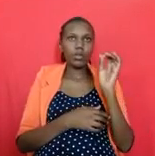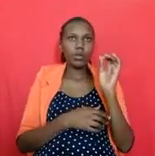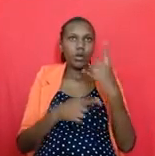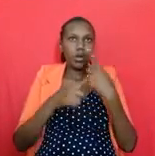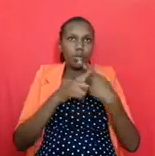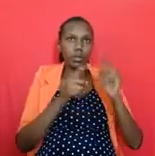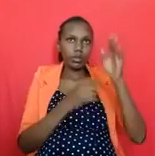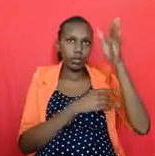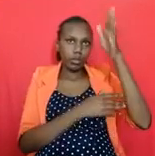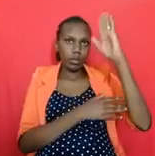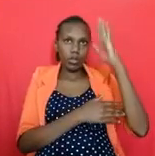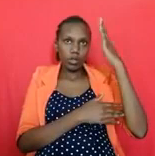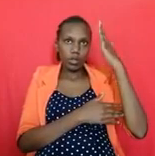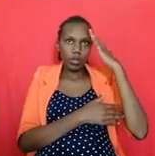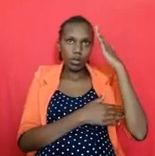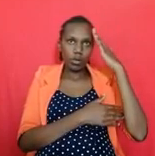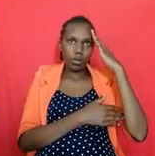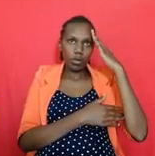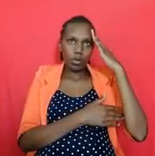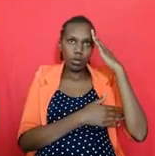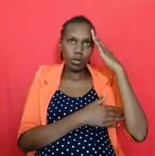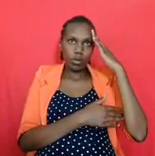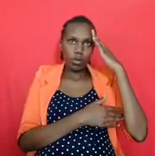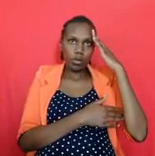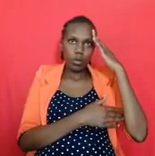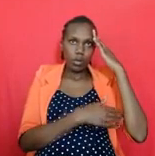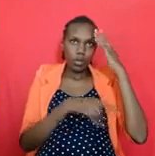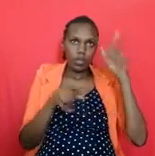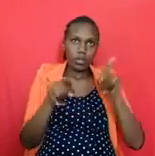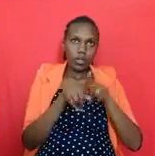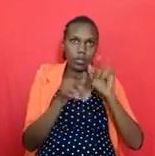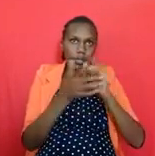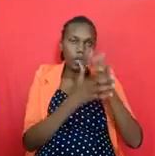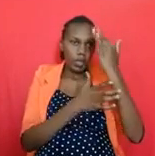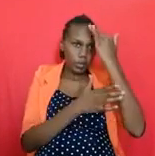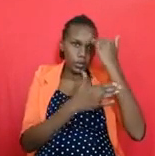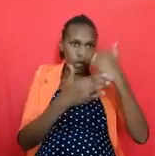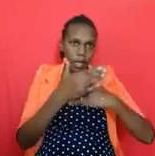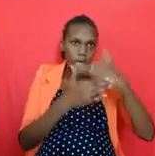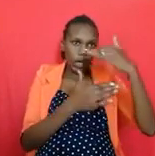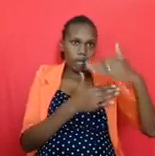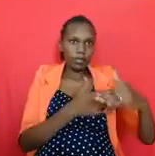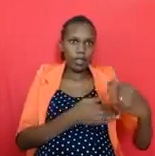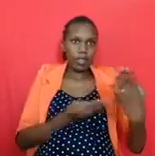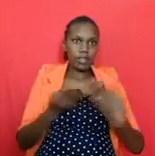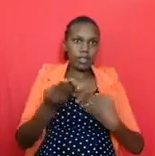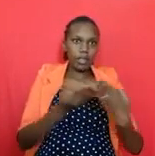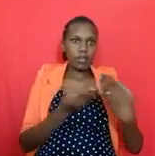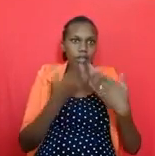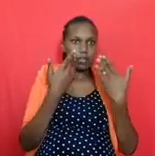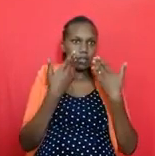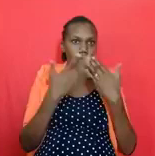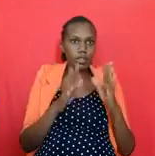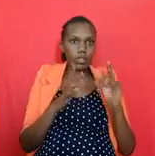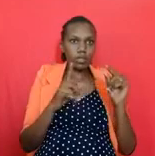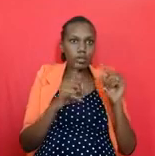no weri ni moi na nikio mwathani thutha wa kiugo kiu kugwetwo meri matatu